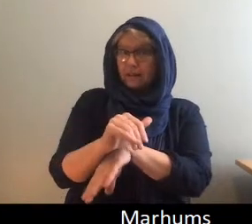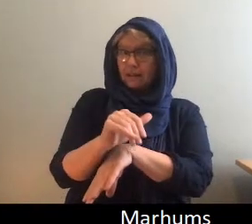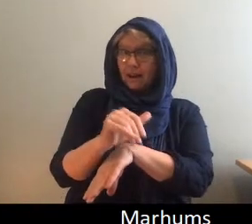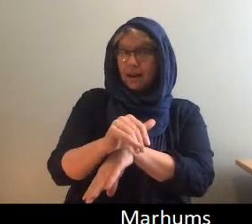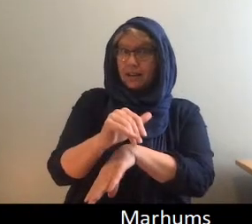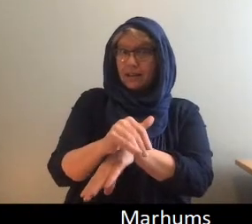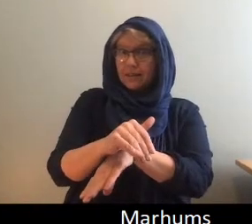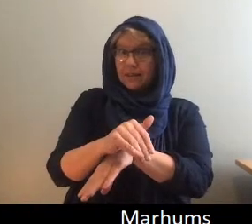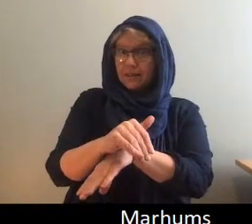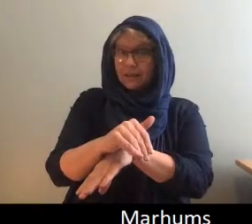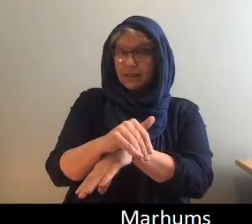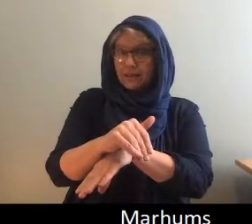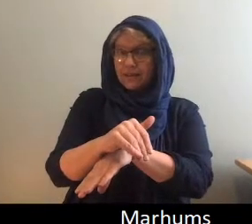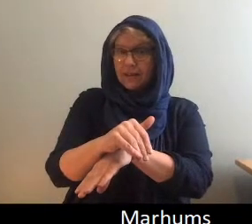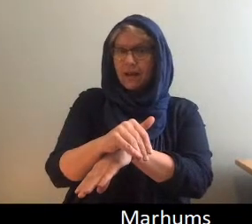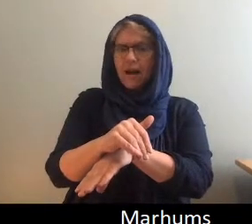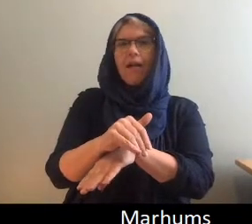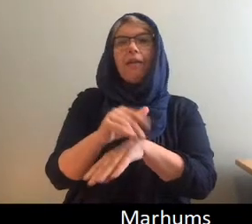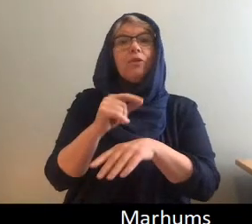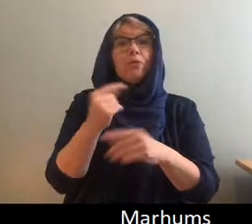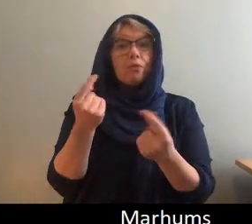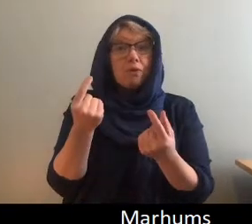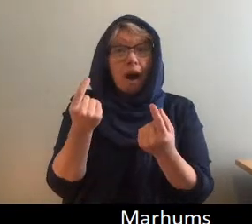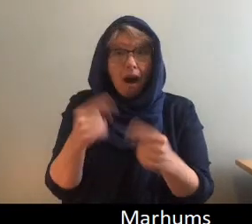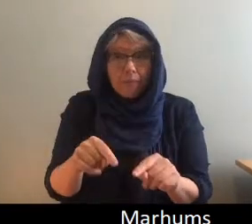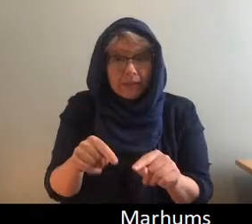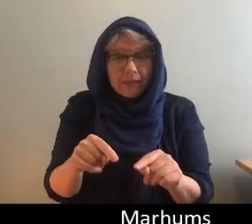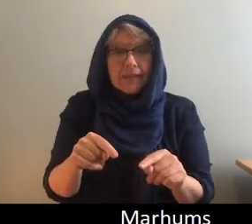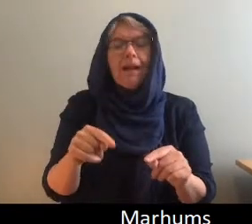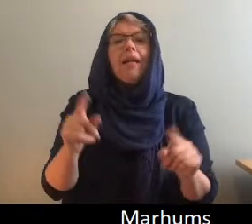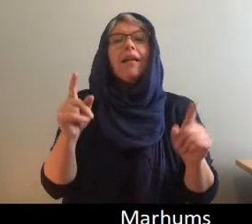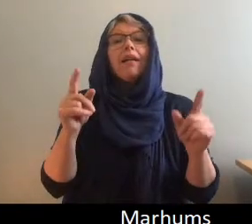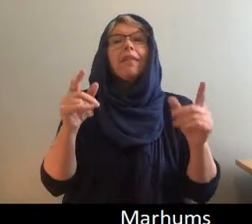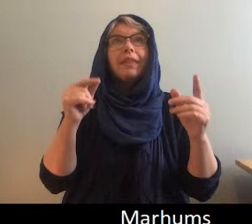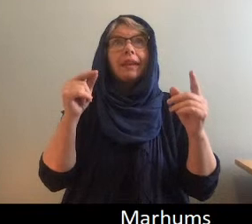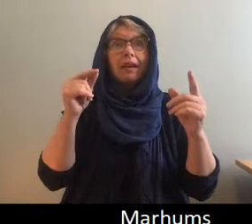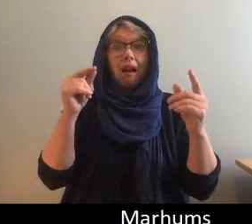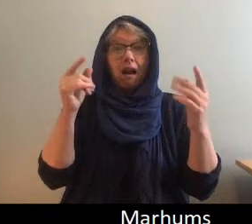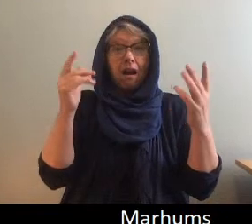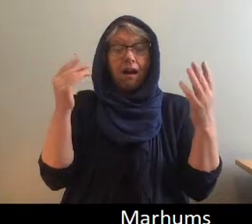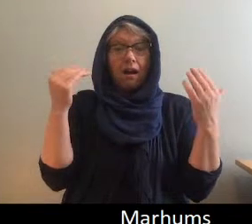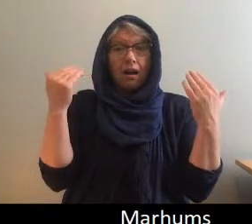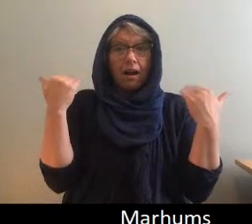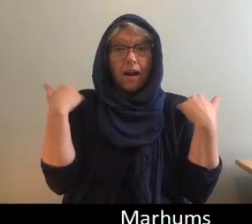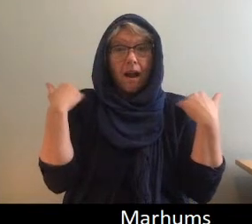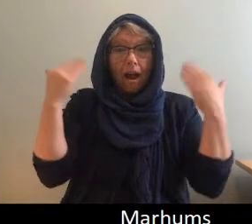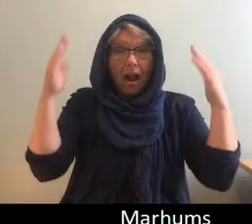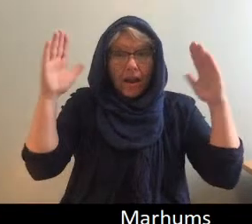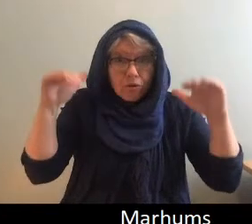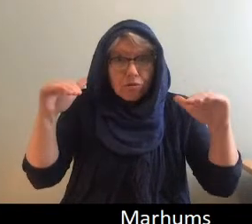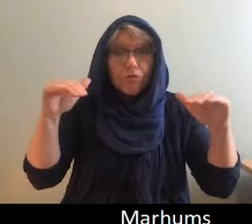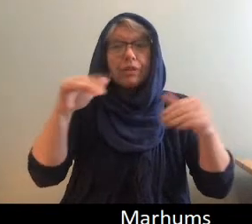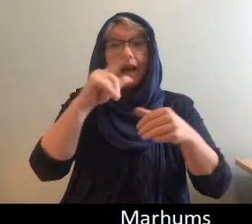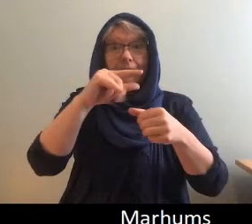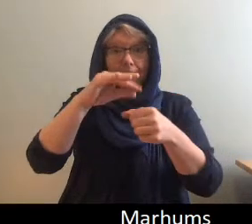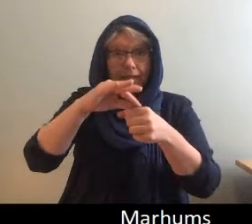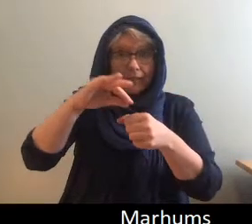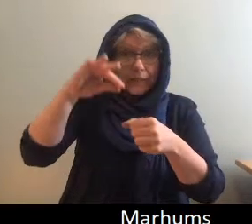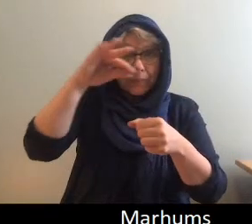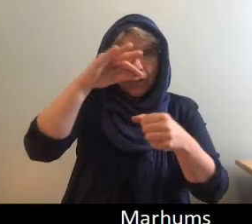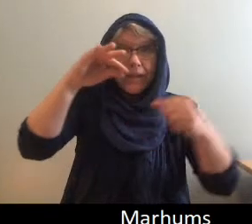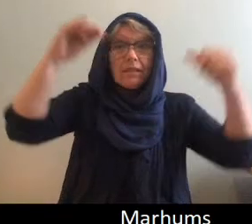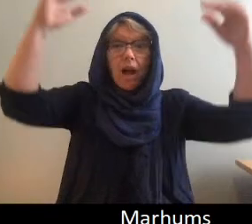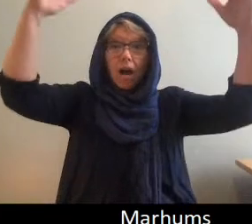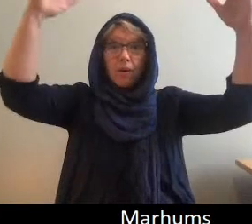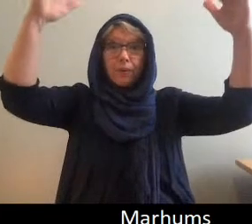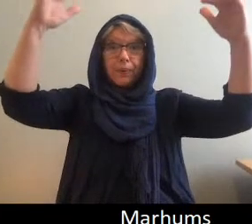their Lord, with the orders from their Lord. تَنَزَّلُ الْمَلَائِكَةُ وَالرُّوحُ فِيهَا بِإِذْنِ رَبِّهِ